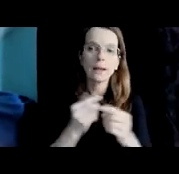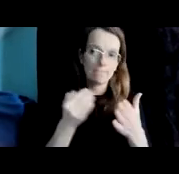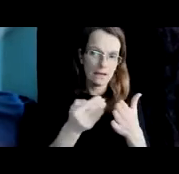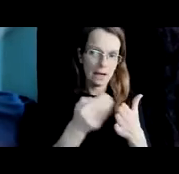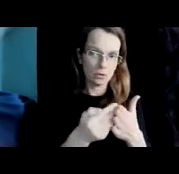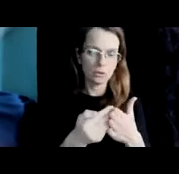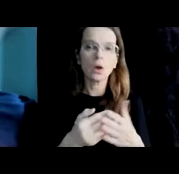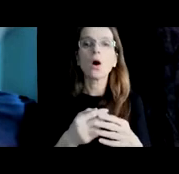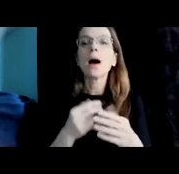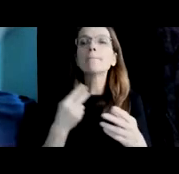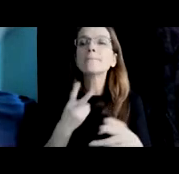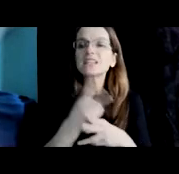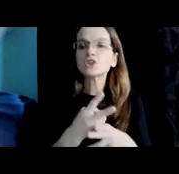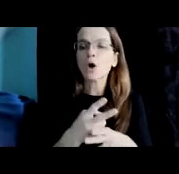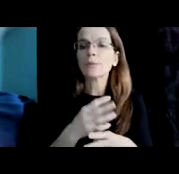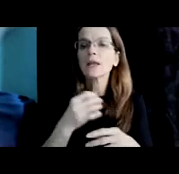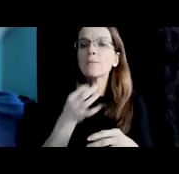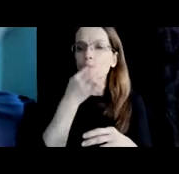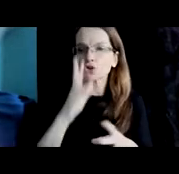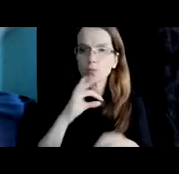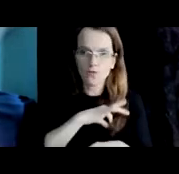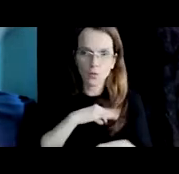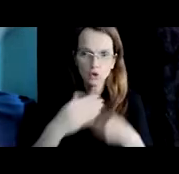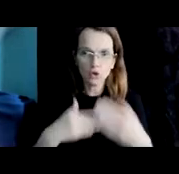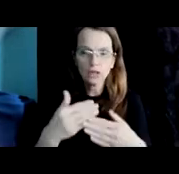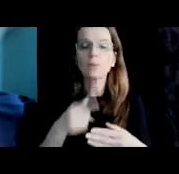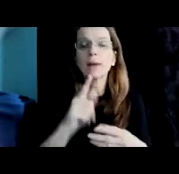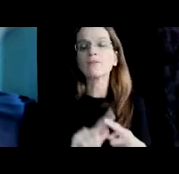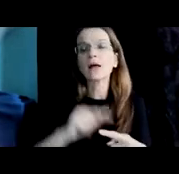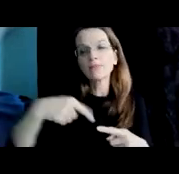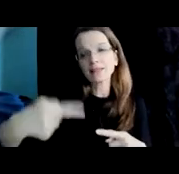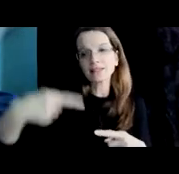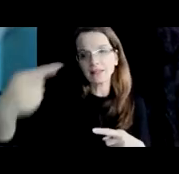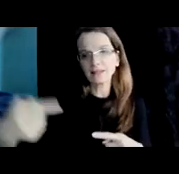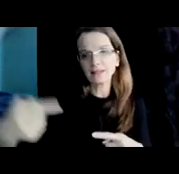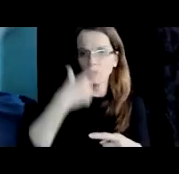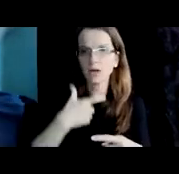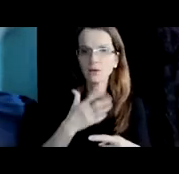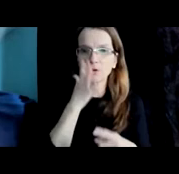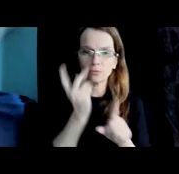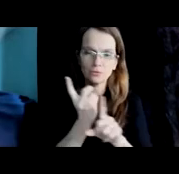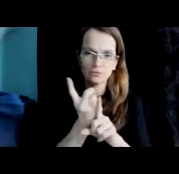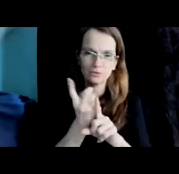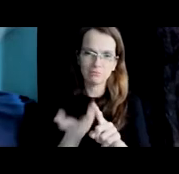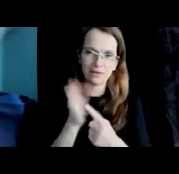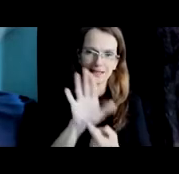boljšemu funkcioniranju posameznika pa sledijo v naslednjih poglavjih, ki bodo tudi predstavljeni za menoj in